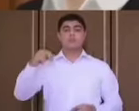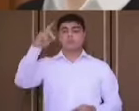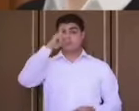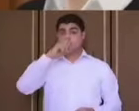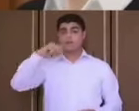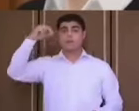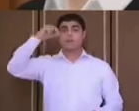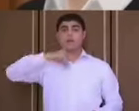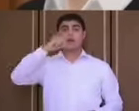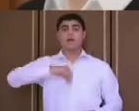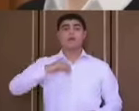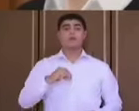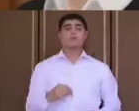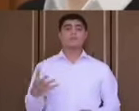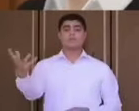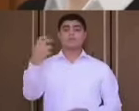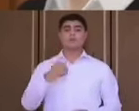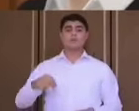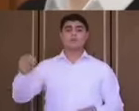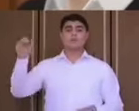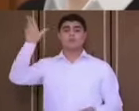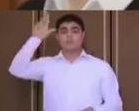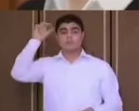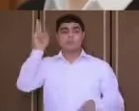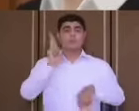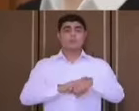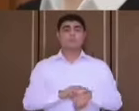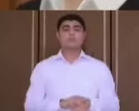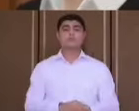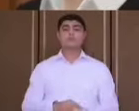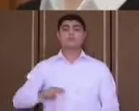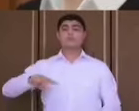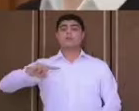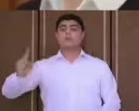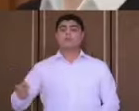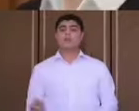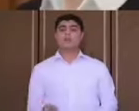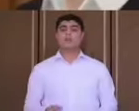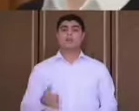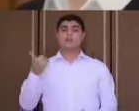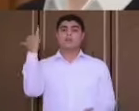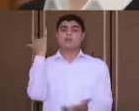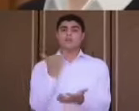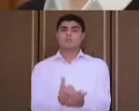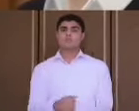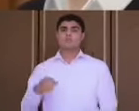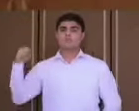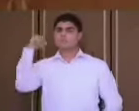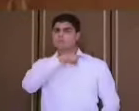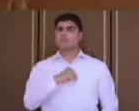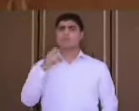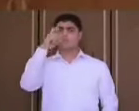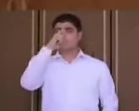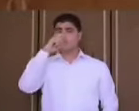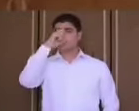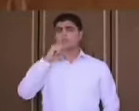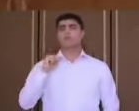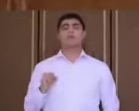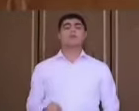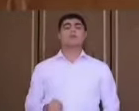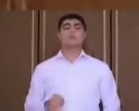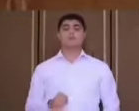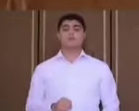الشعير، وحاول الفلاح استرداد حميره إلا أن تحوتي الطماع ضربه. يا